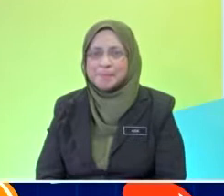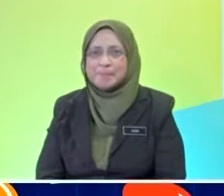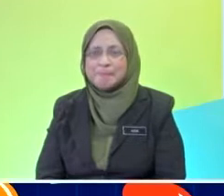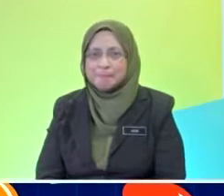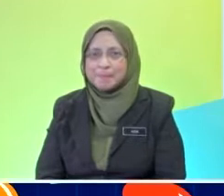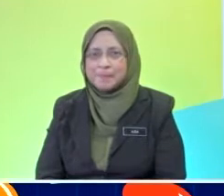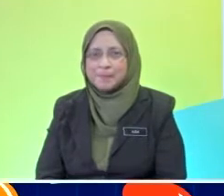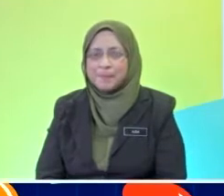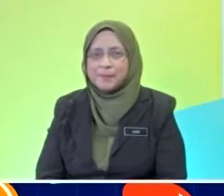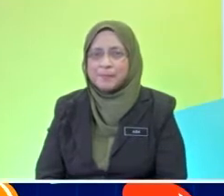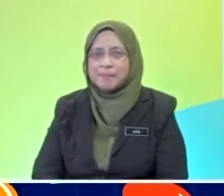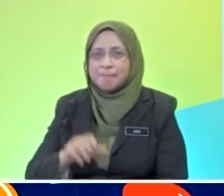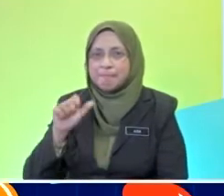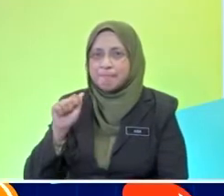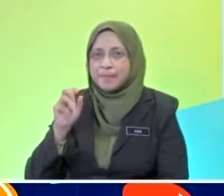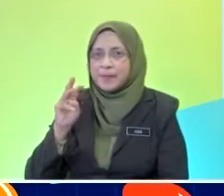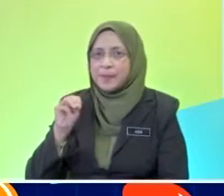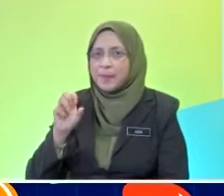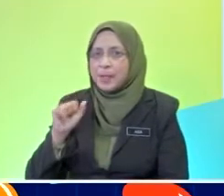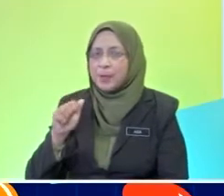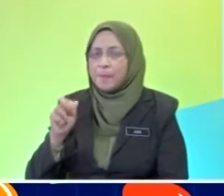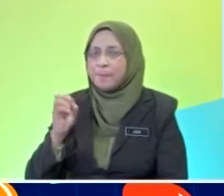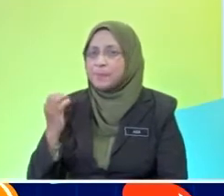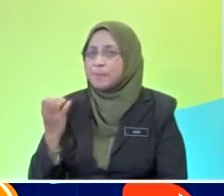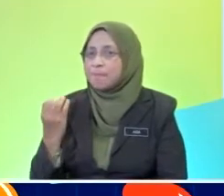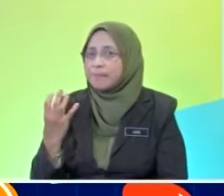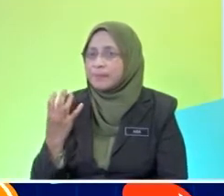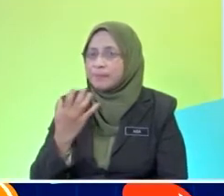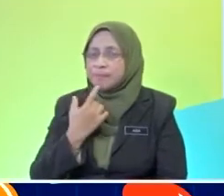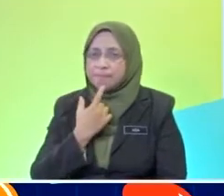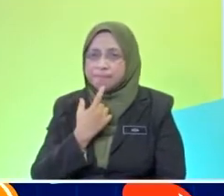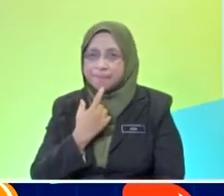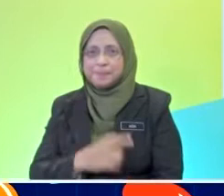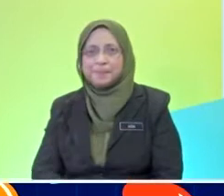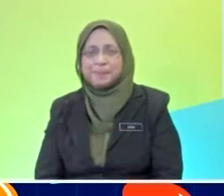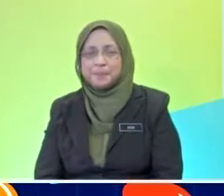Ni Igo. Amsyar angkat tangan. Amsyar, okey Amsyar. Berapa sudut yang Amsyar?